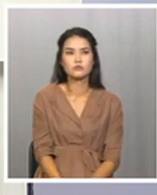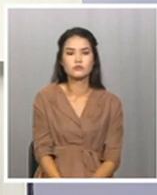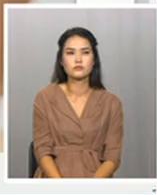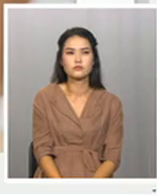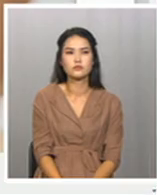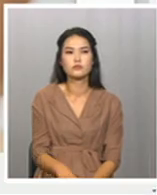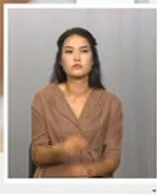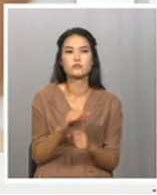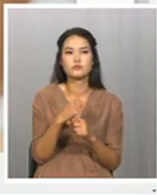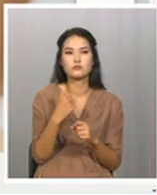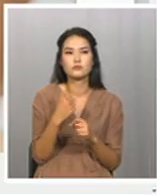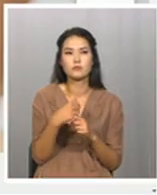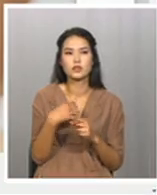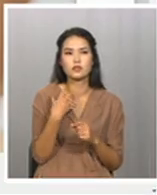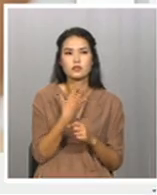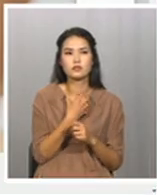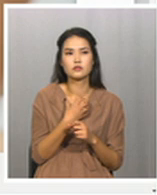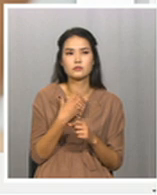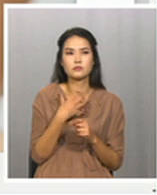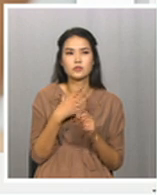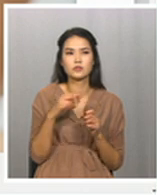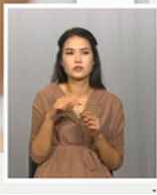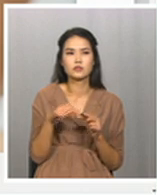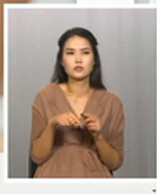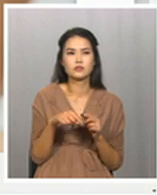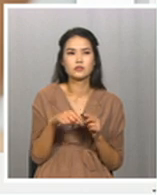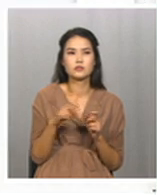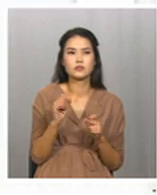Бізге қажетсі де осы басты бет. Келесі.